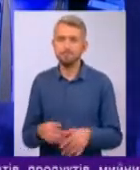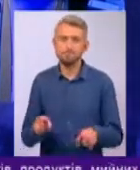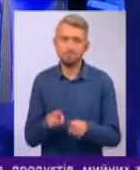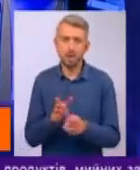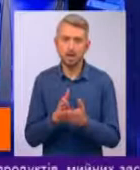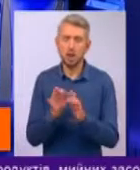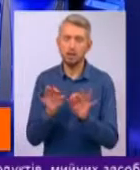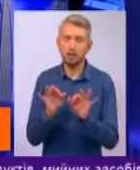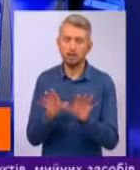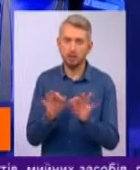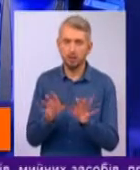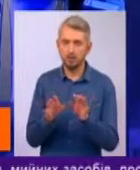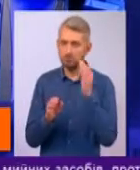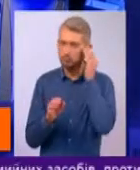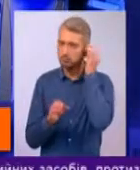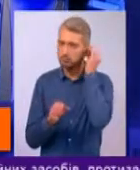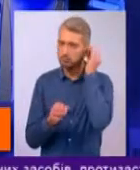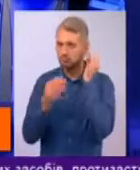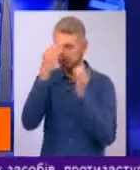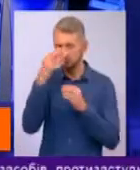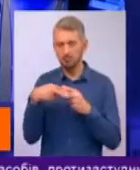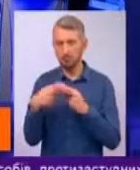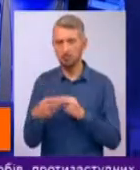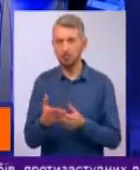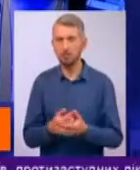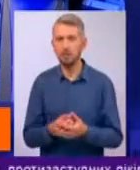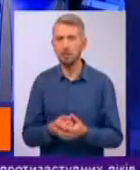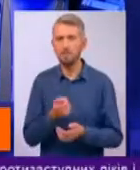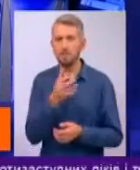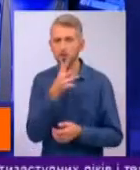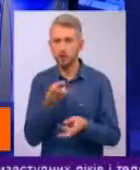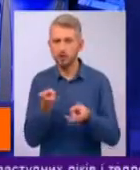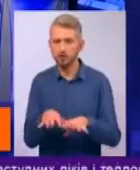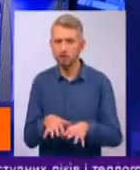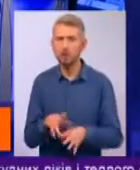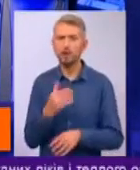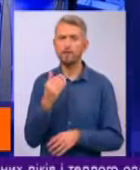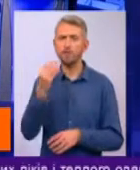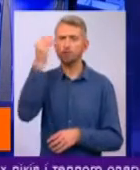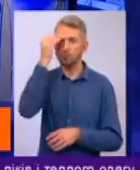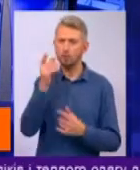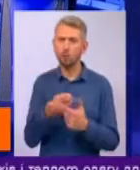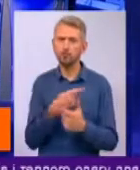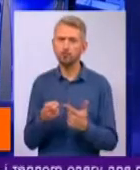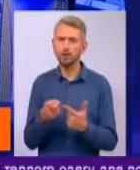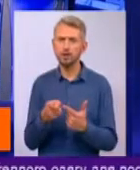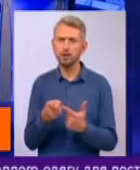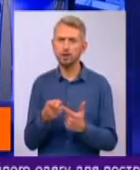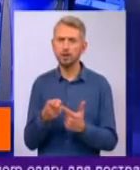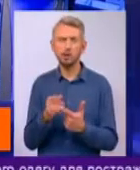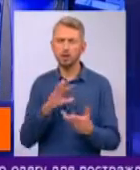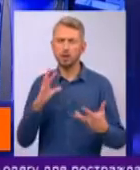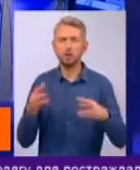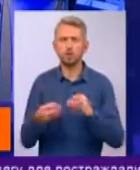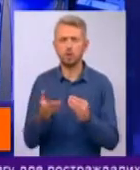коментарі, пояснення дійсно збігаються з вашими словами. Небагато часу залишається. На вашу думку, чи